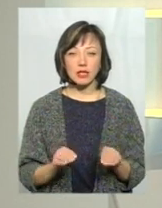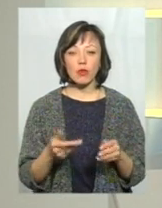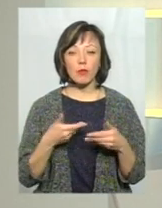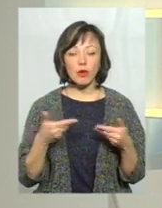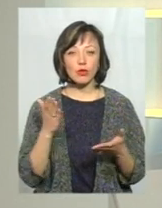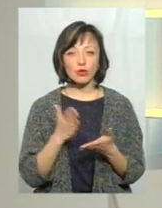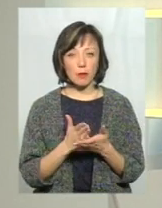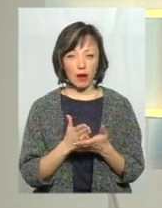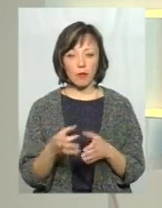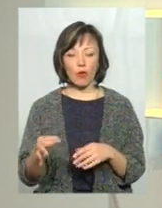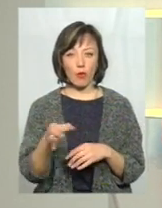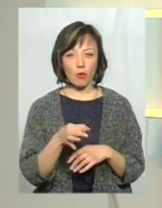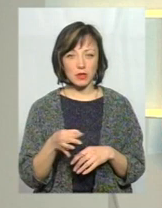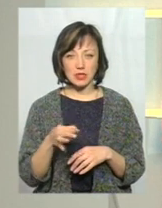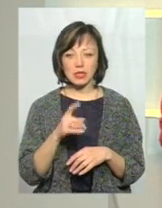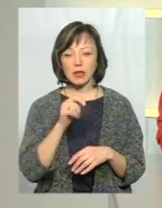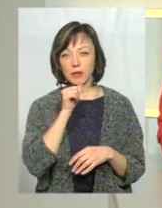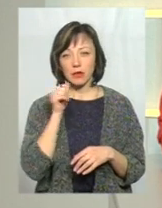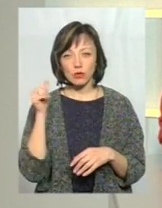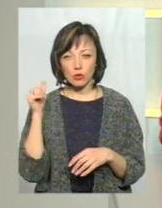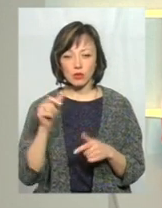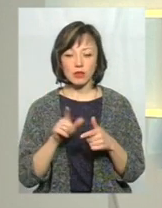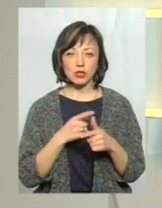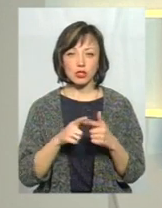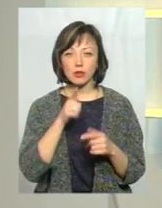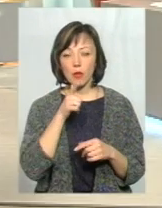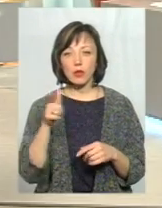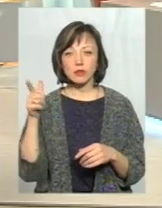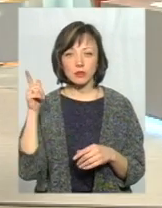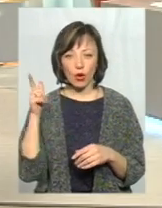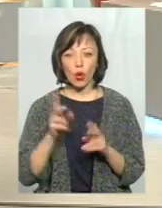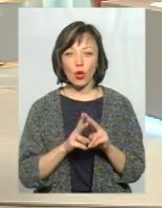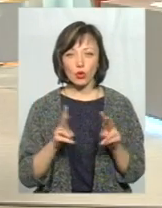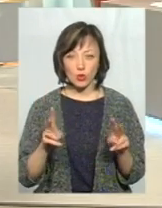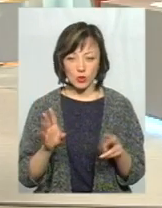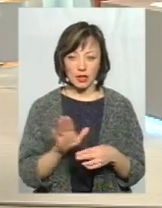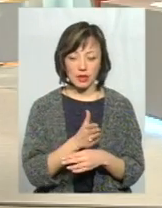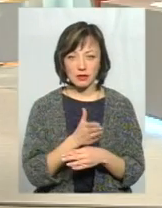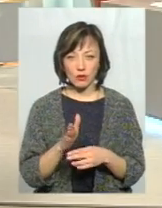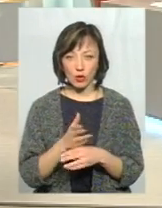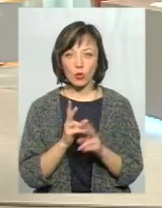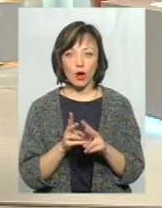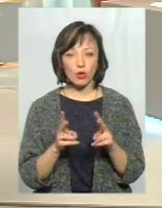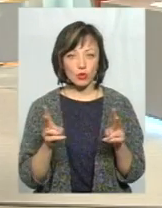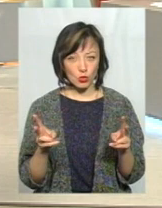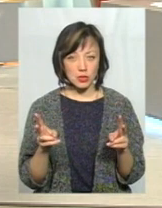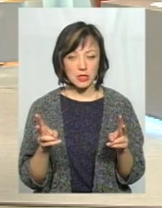вже маємо по області, там, за минулий рік чи за позаминулий рік, її хтось класифікує, хтось